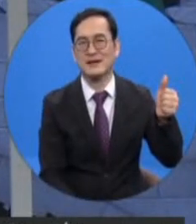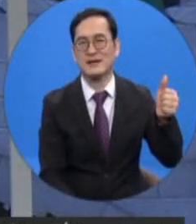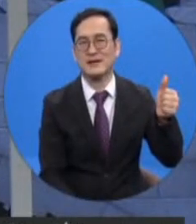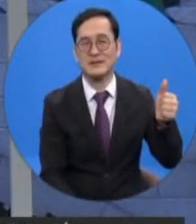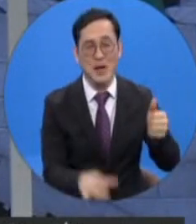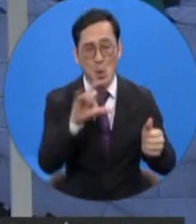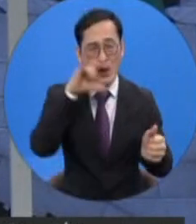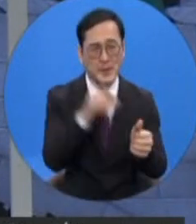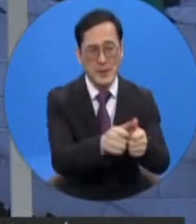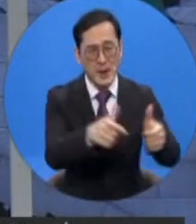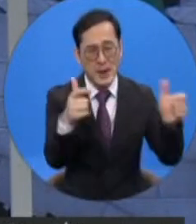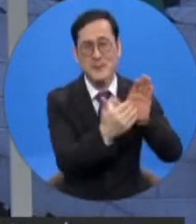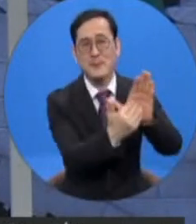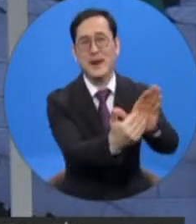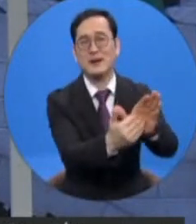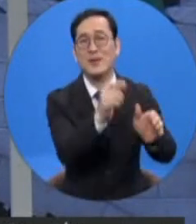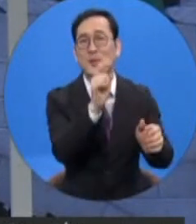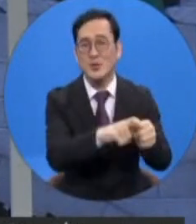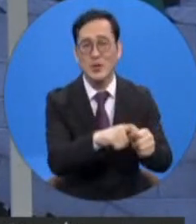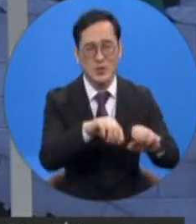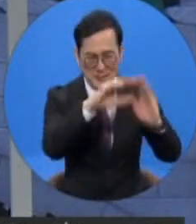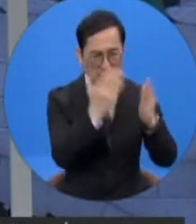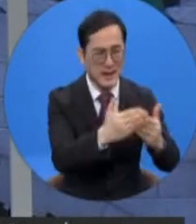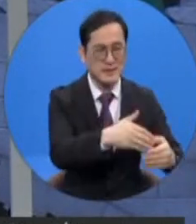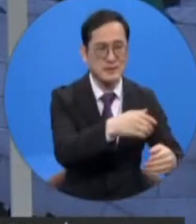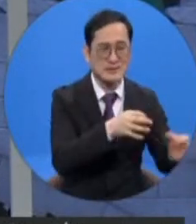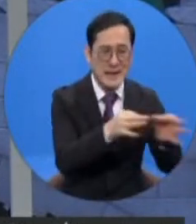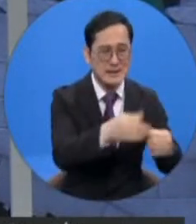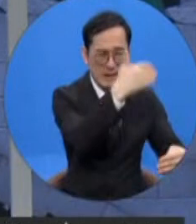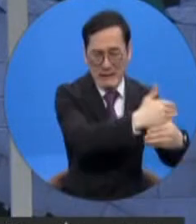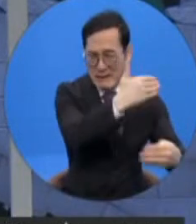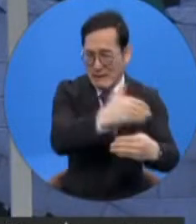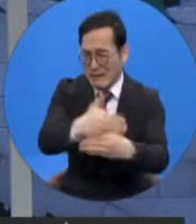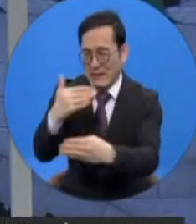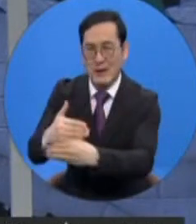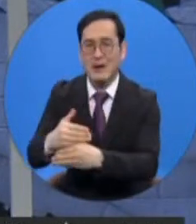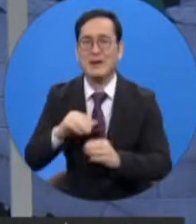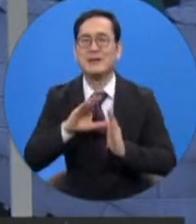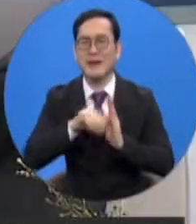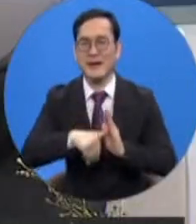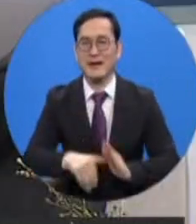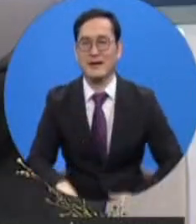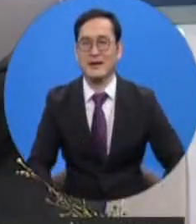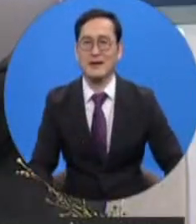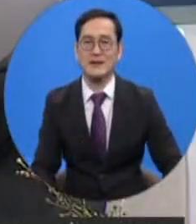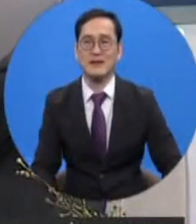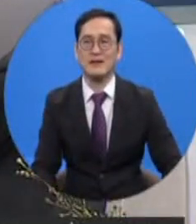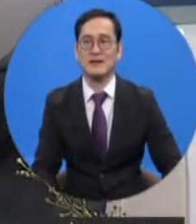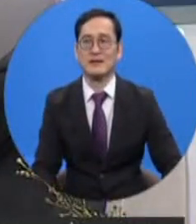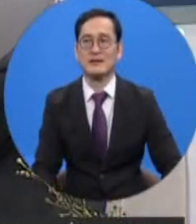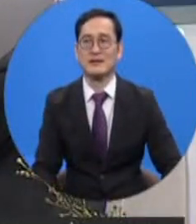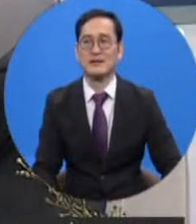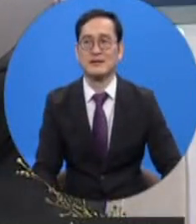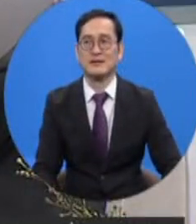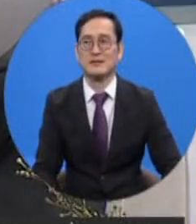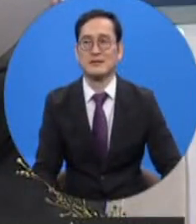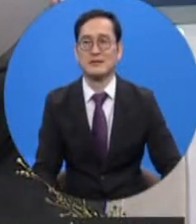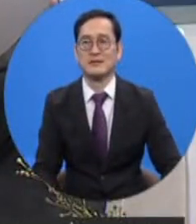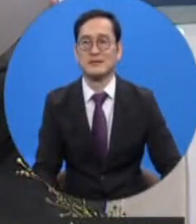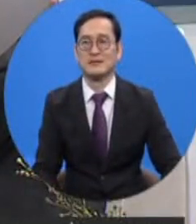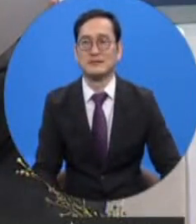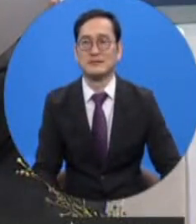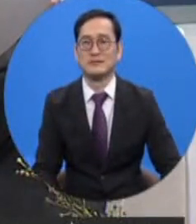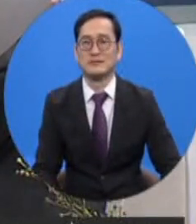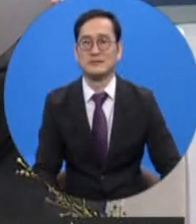직접 찾아가고 다중이용시설 영업제한 등을 검토할 때다 라고도 그 매체는 보도하고